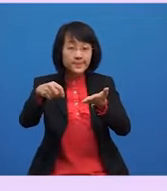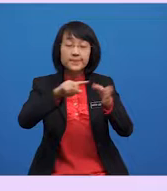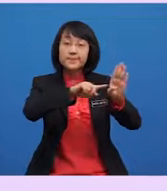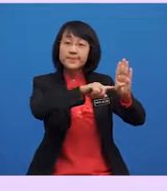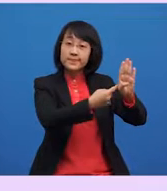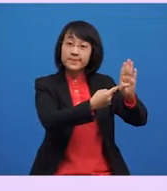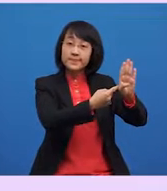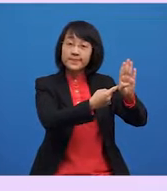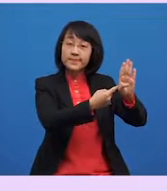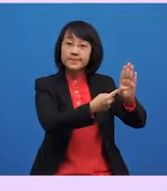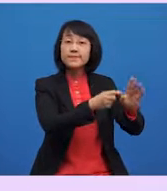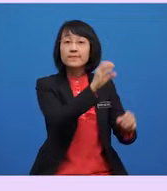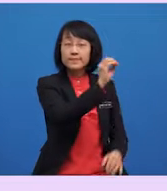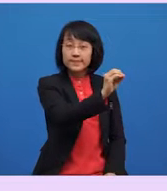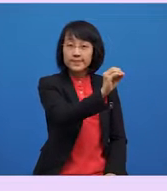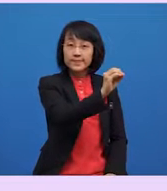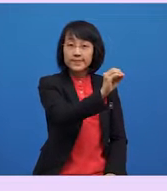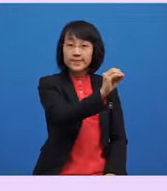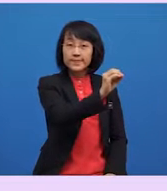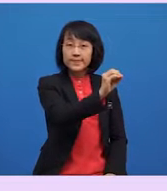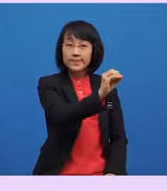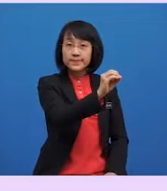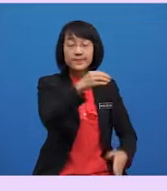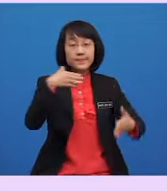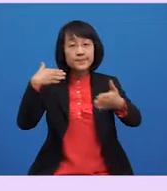bermula dengan sifar sehingga